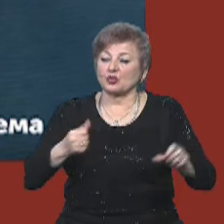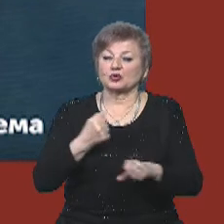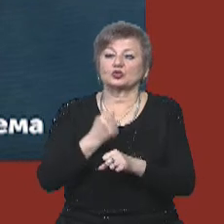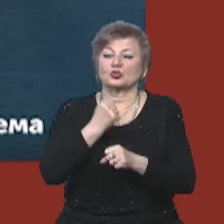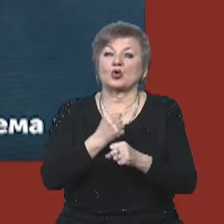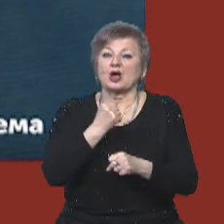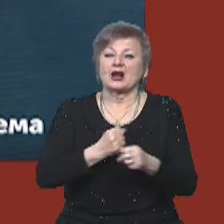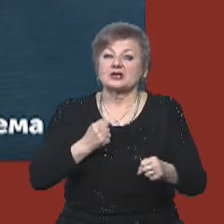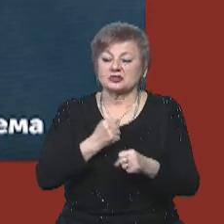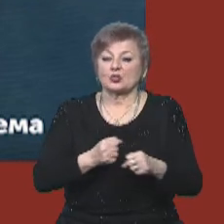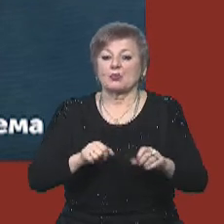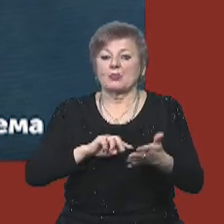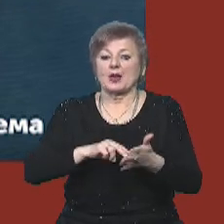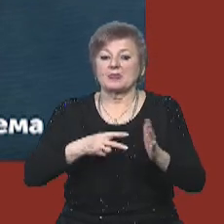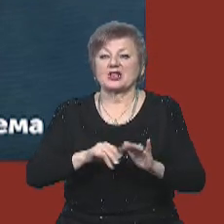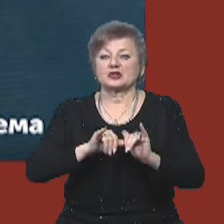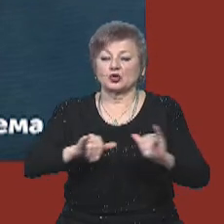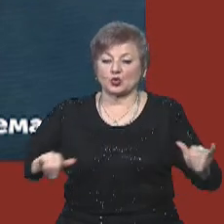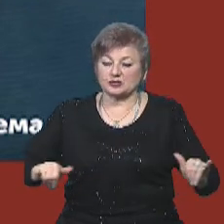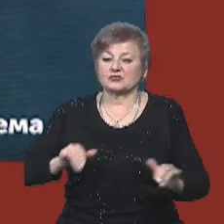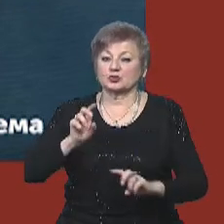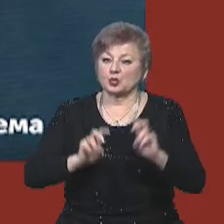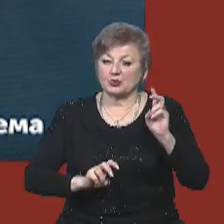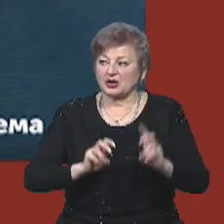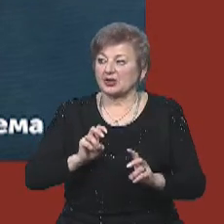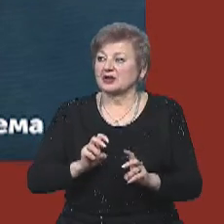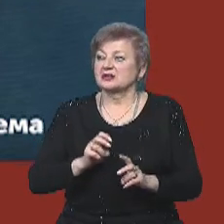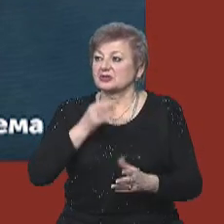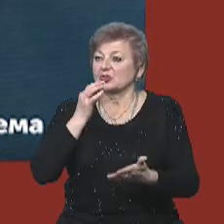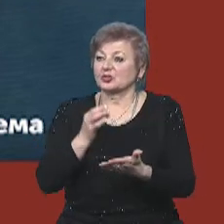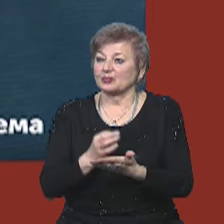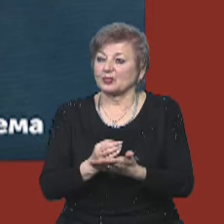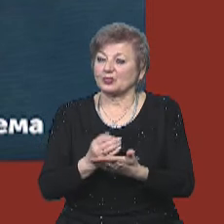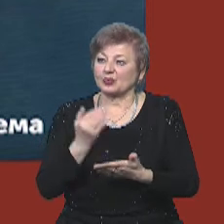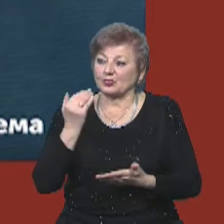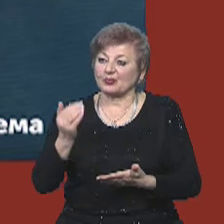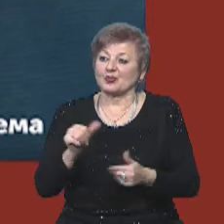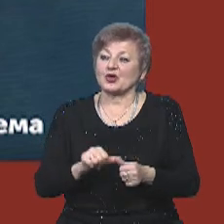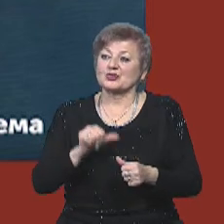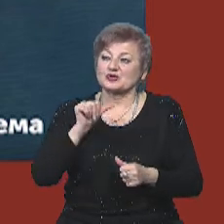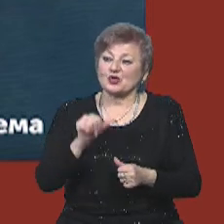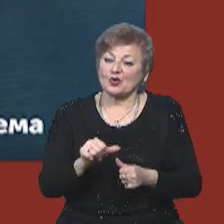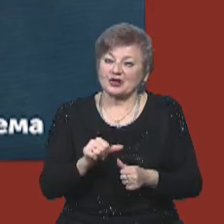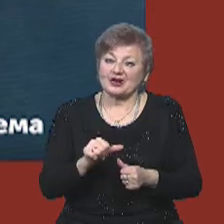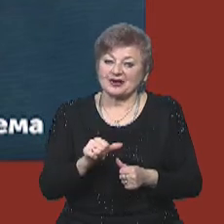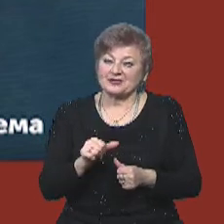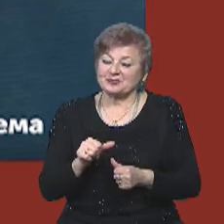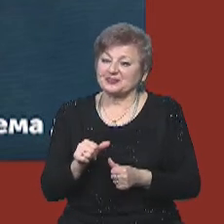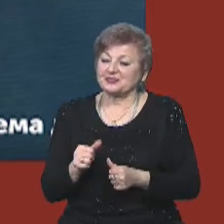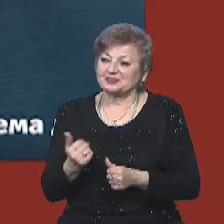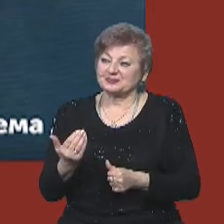розробки стратегічного плану розвитку комунальних підприємств, відповідальних за міські комунікації, зокрема концерну «Міські теплові